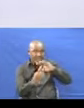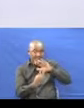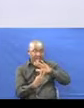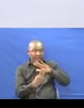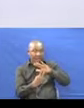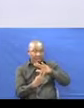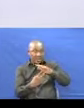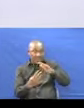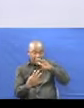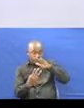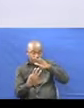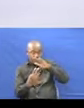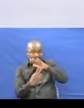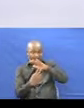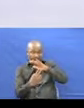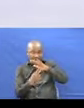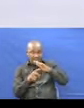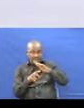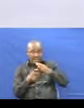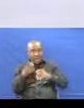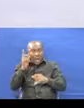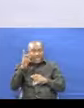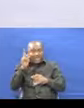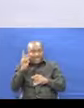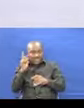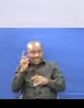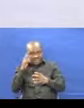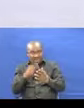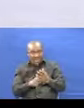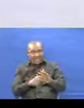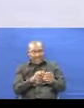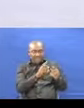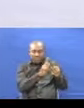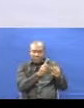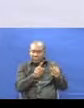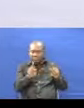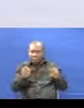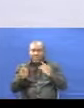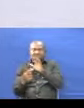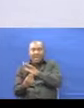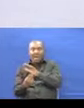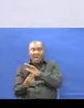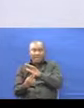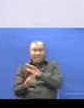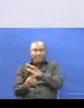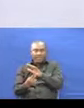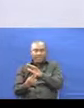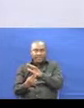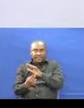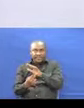ndio asili. Kwa hiyo hata namba nyingine itakuwa ina asili 7. Lakini hii namba inatueleza